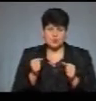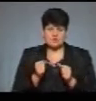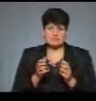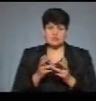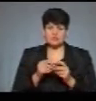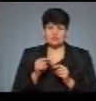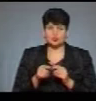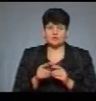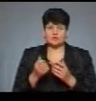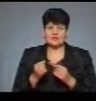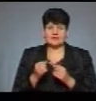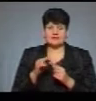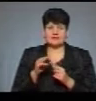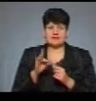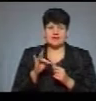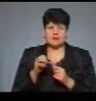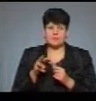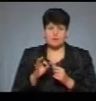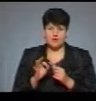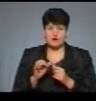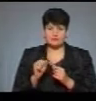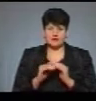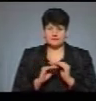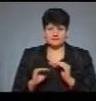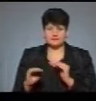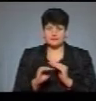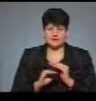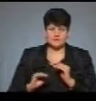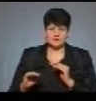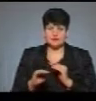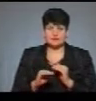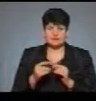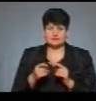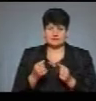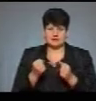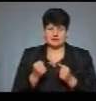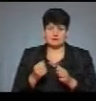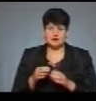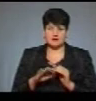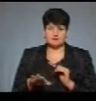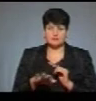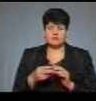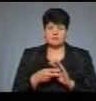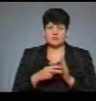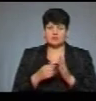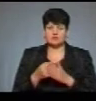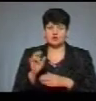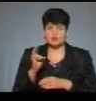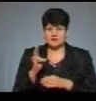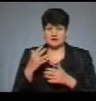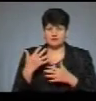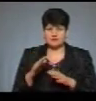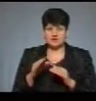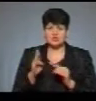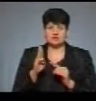рахунок, виходить, такий термоакумулятор, оскільки вона проморожує нижню частину і, виходить, температуру тримає. Тому ми плануємо до неділі вже